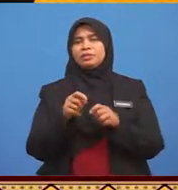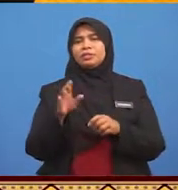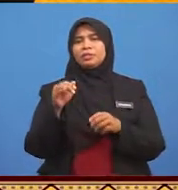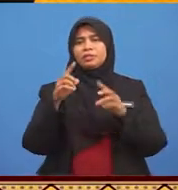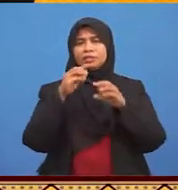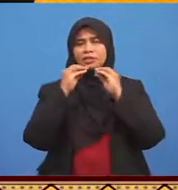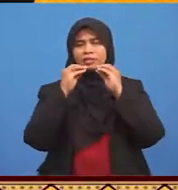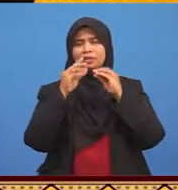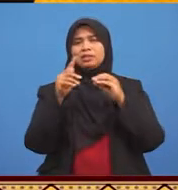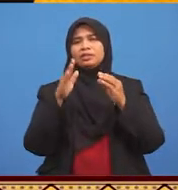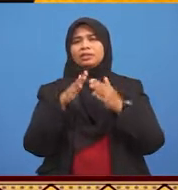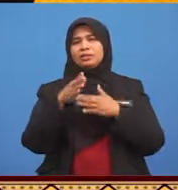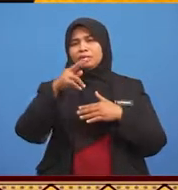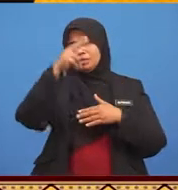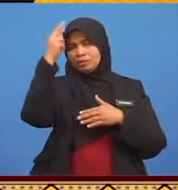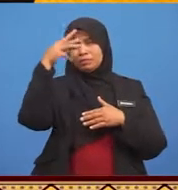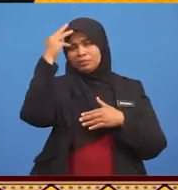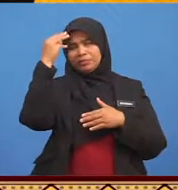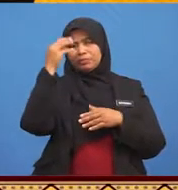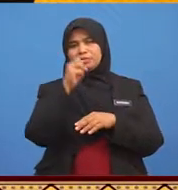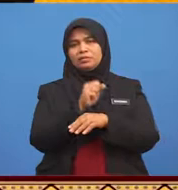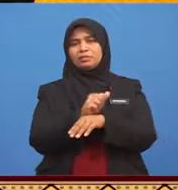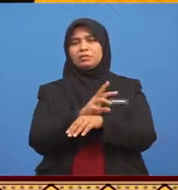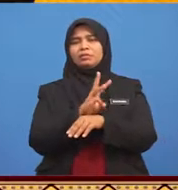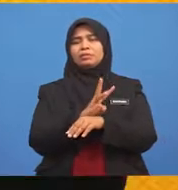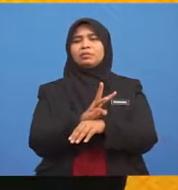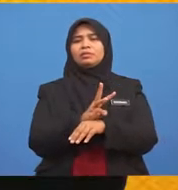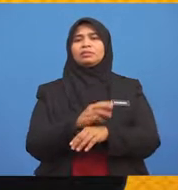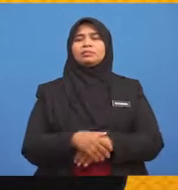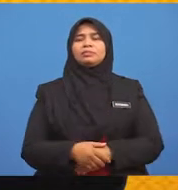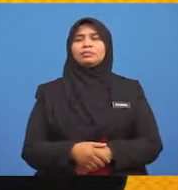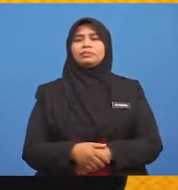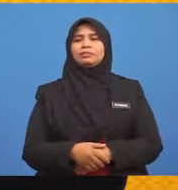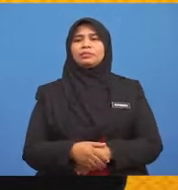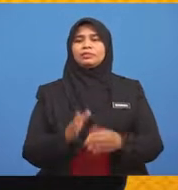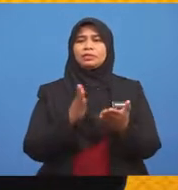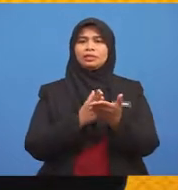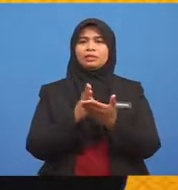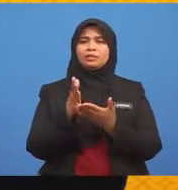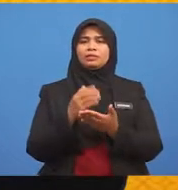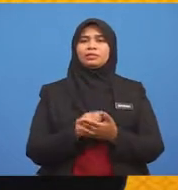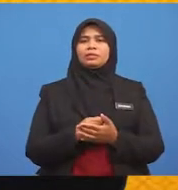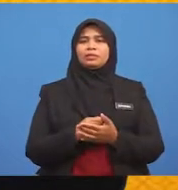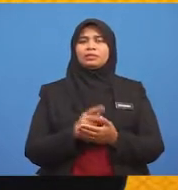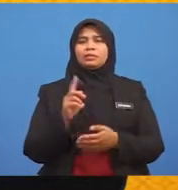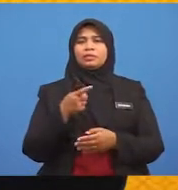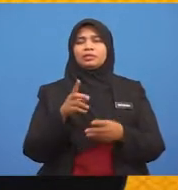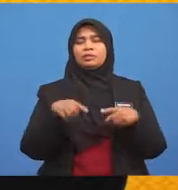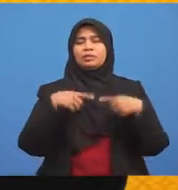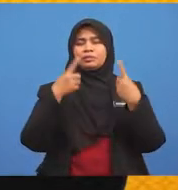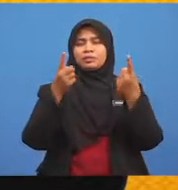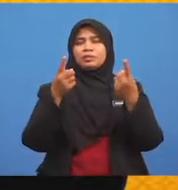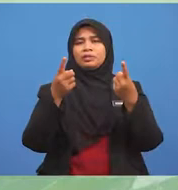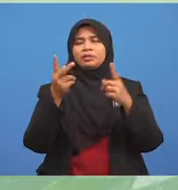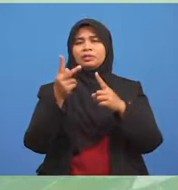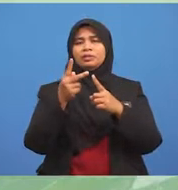Nabi Muhammad sallallahu alaihi wasallam kepada kita. Seterusnya murid-murid, kita pergi terlebih